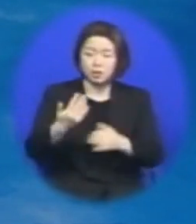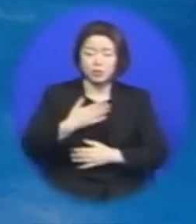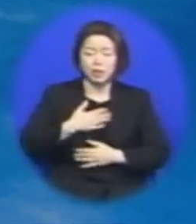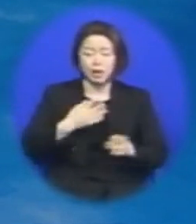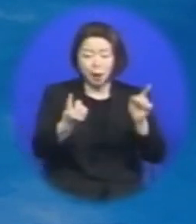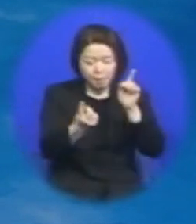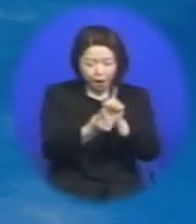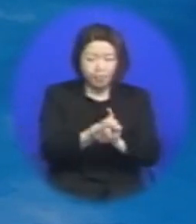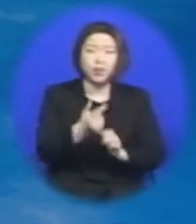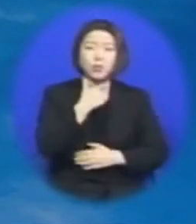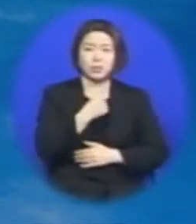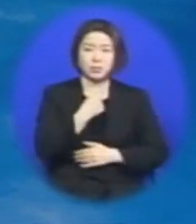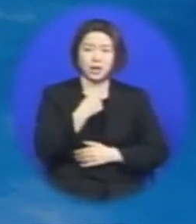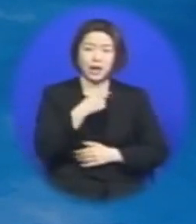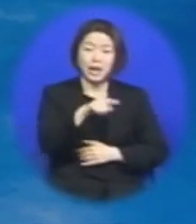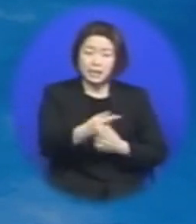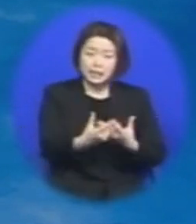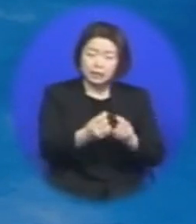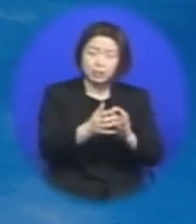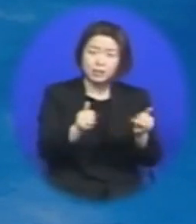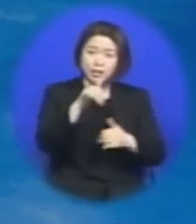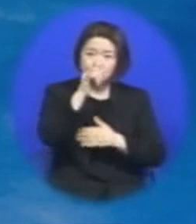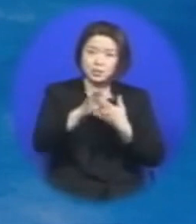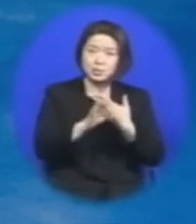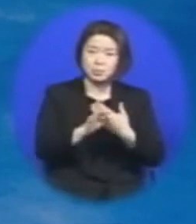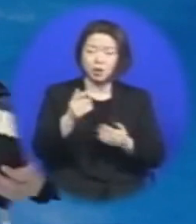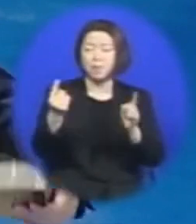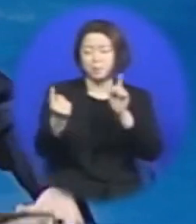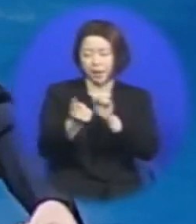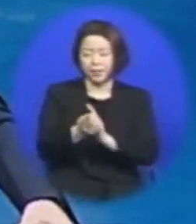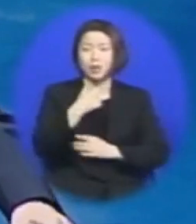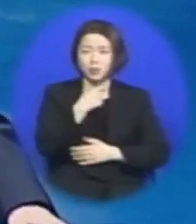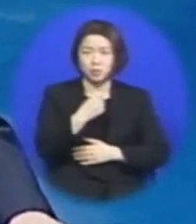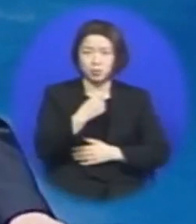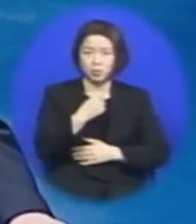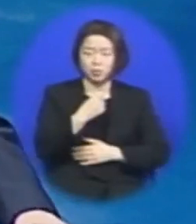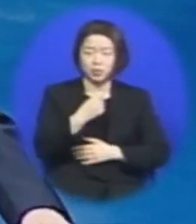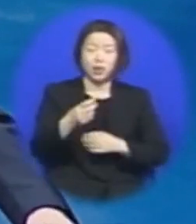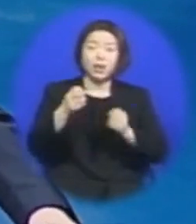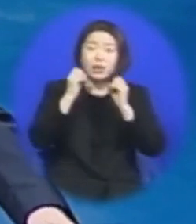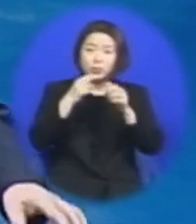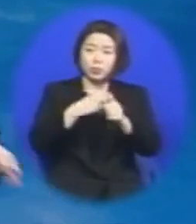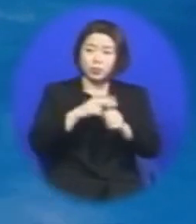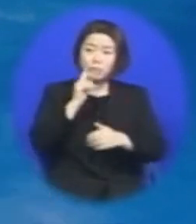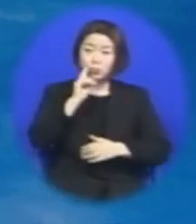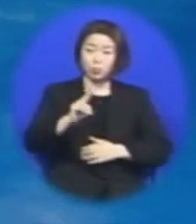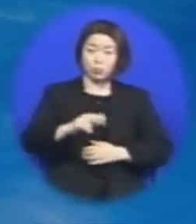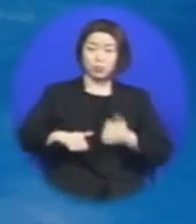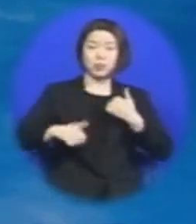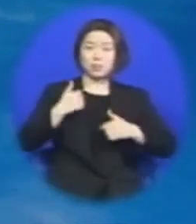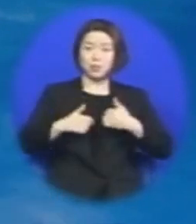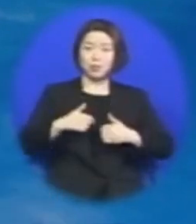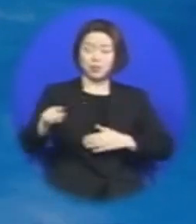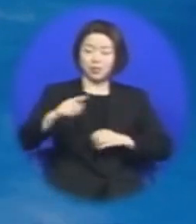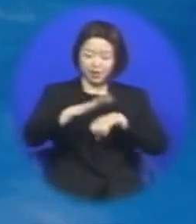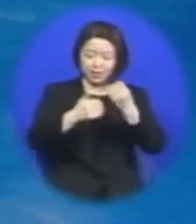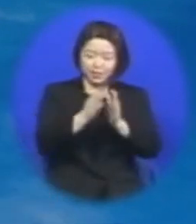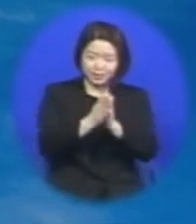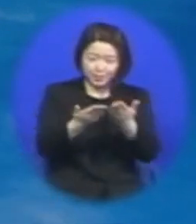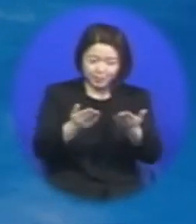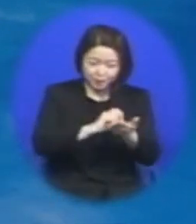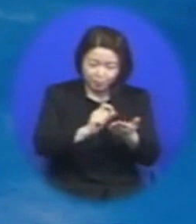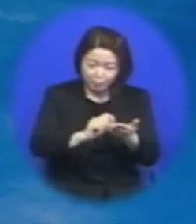만나고 싶다 이런 사람이 있으면 좀 만나고 싶다 선교사님이 너무 기뻤어요 아 이분이 성경을 번역하다가 마음이